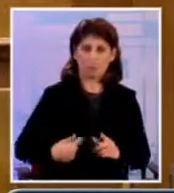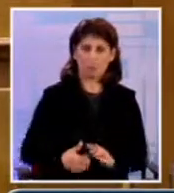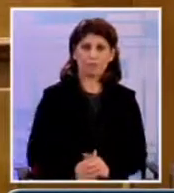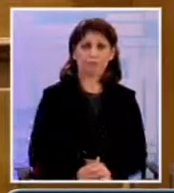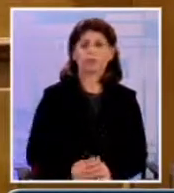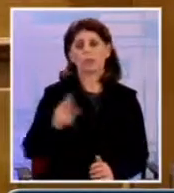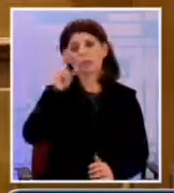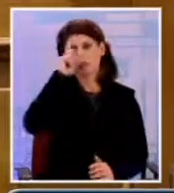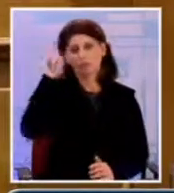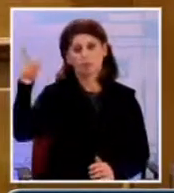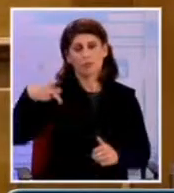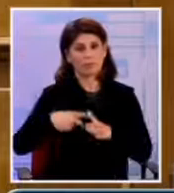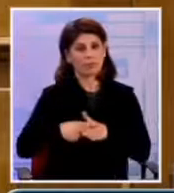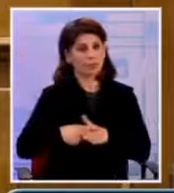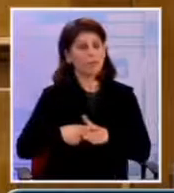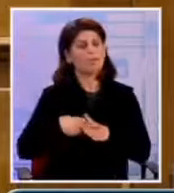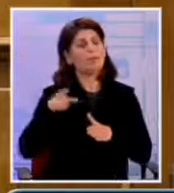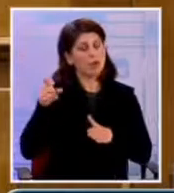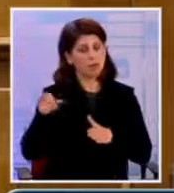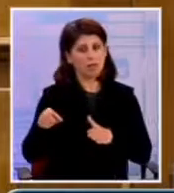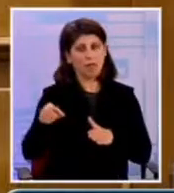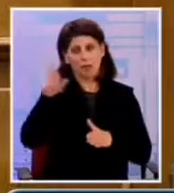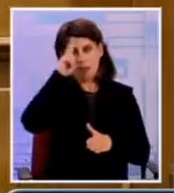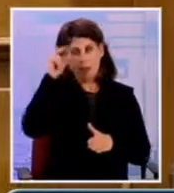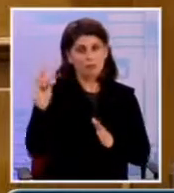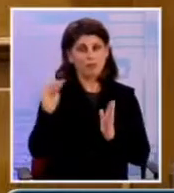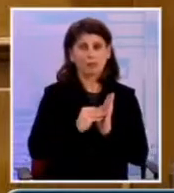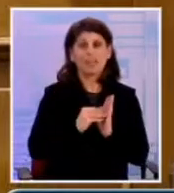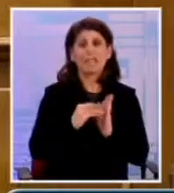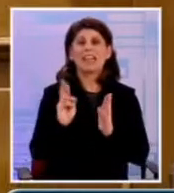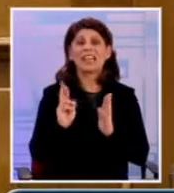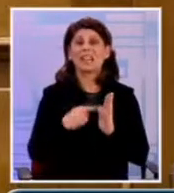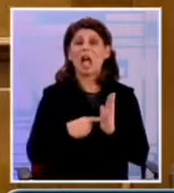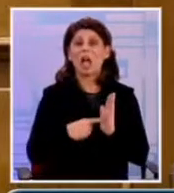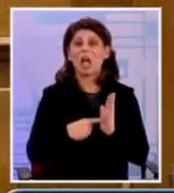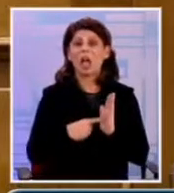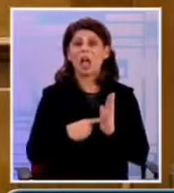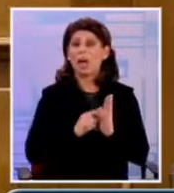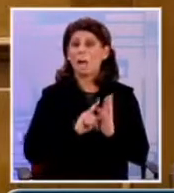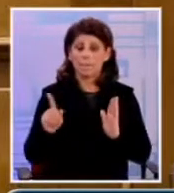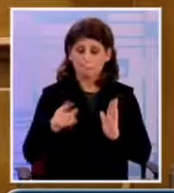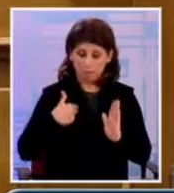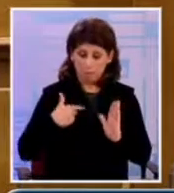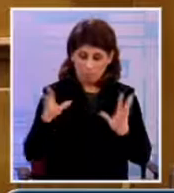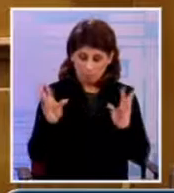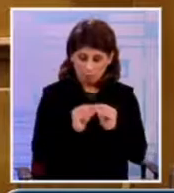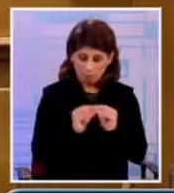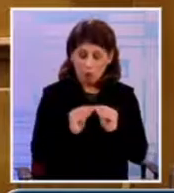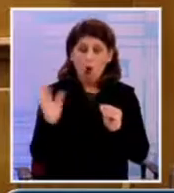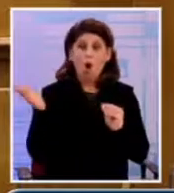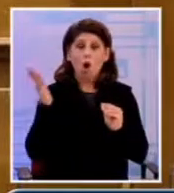με τη γερμανική τράπεζα, όπου εκεί οι Γερμανοί έβαλαν τη ρήτρα να μην συμψηφιστούν αυτά που σας δανείζουμε με